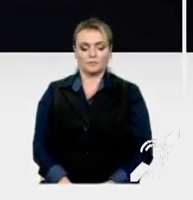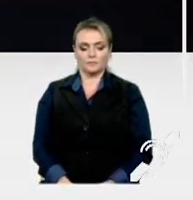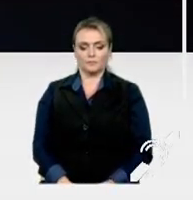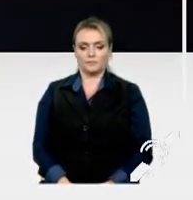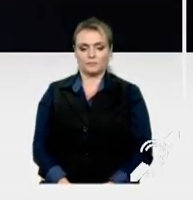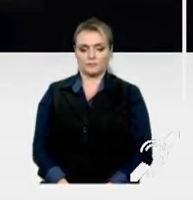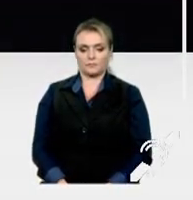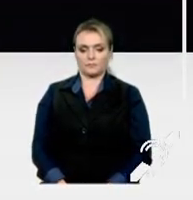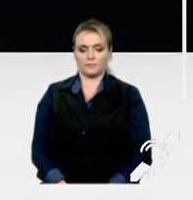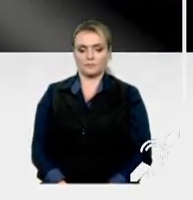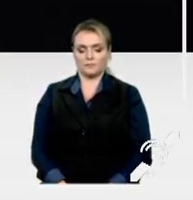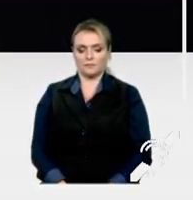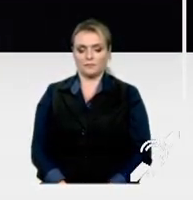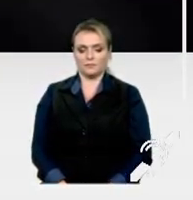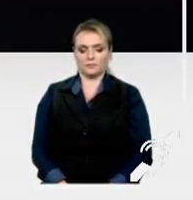sudul Ucrainei